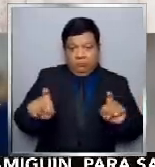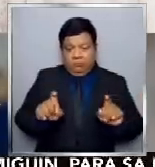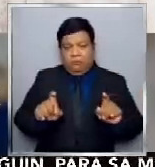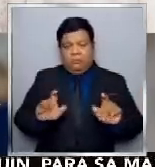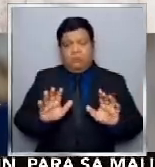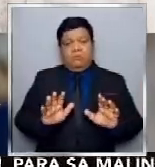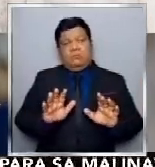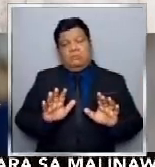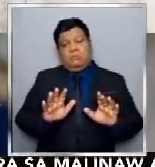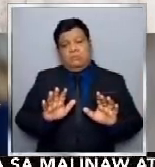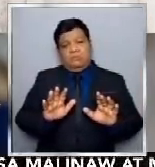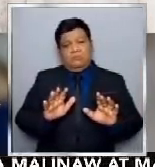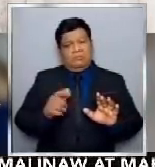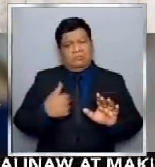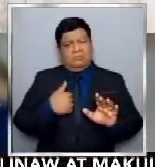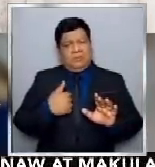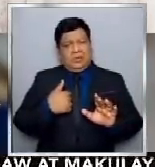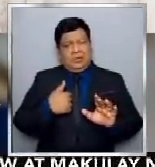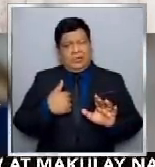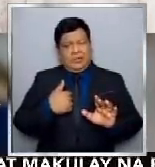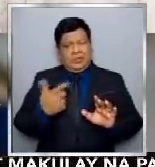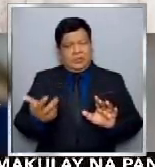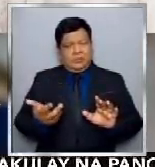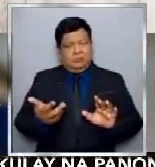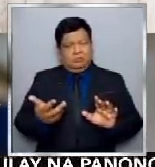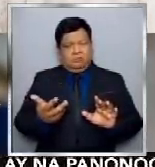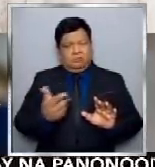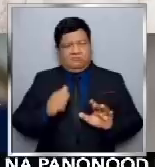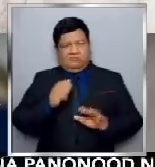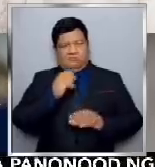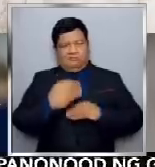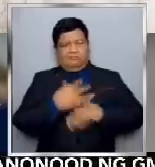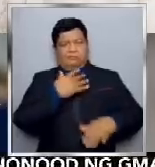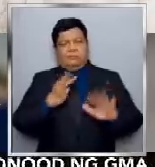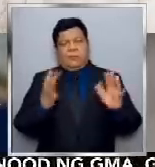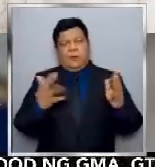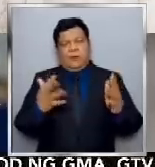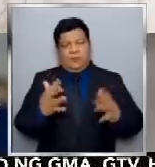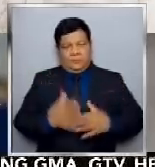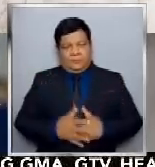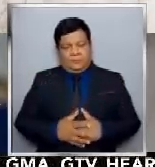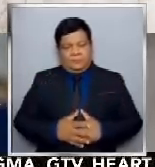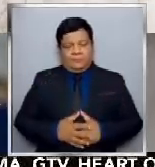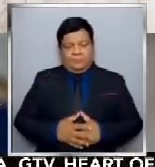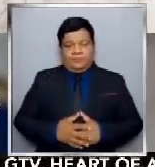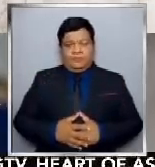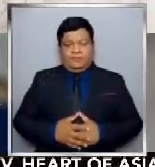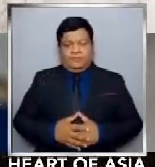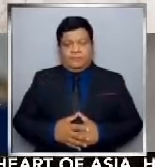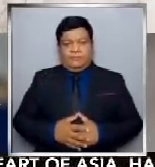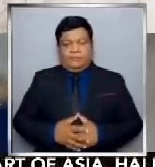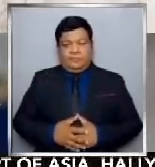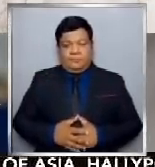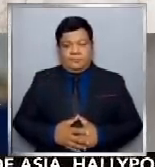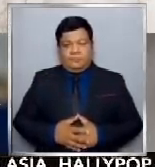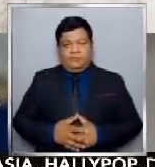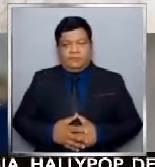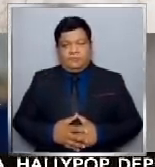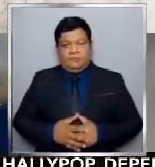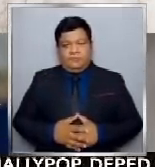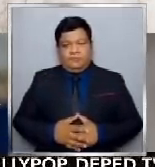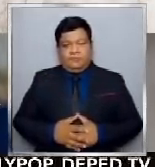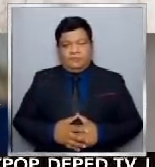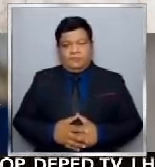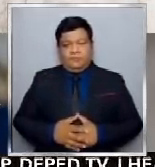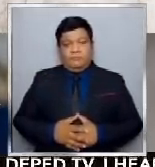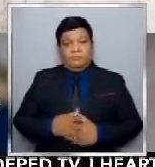hindi naman ako naapektuhan niya. Ang ito nakaka-apekto sa akin, yung mga sinasabi ng